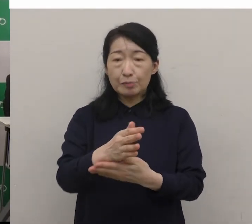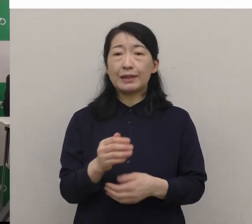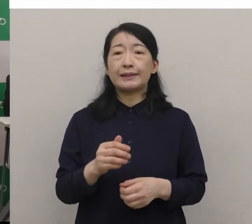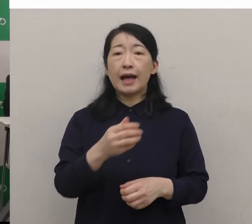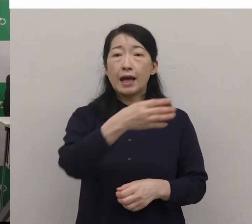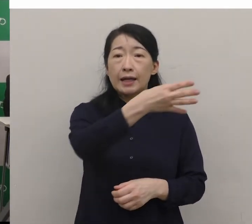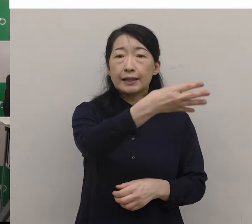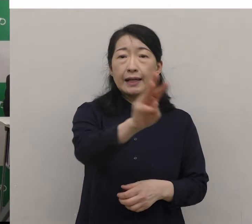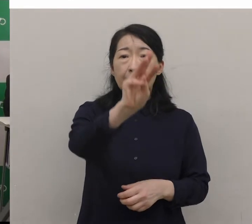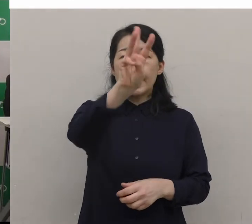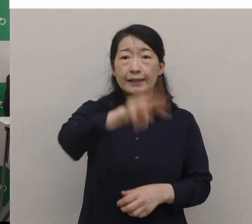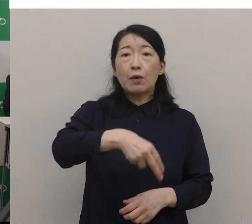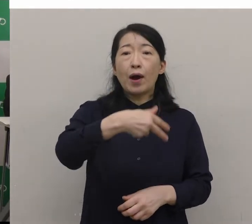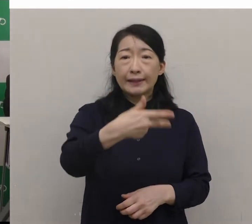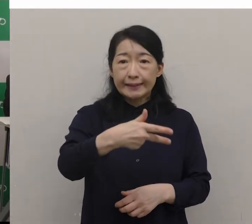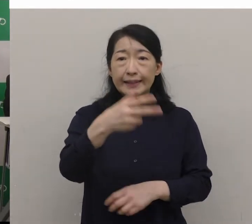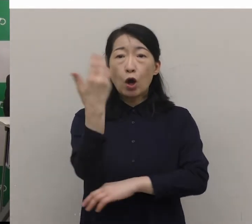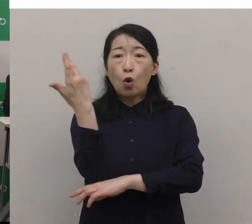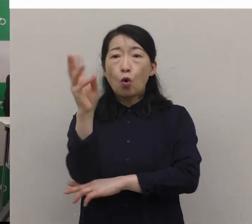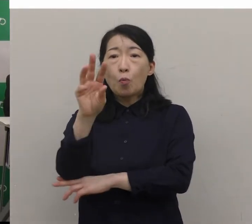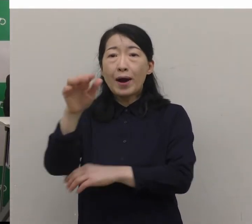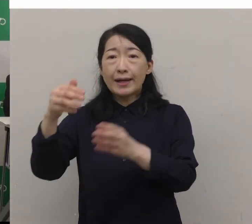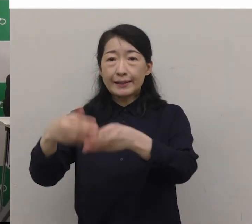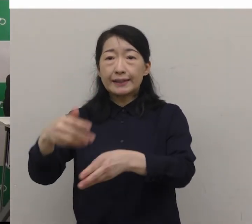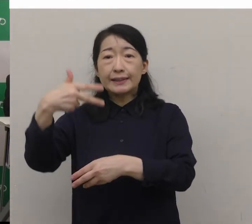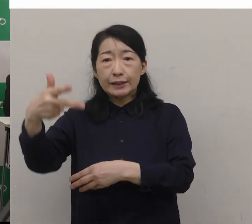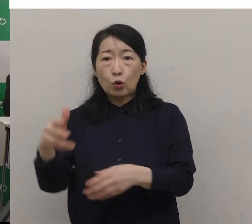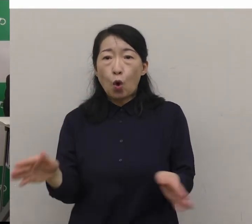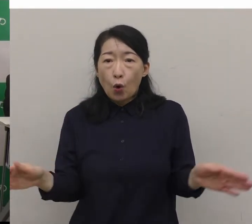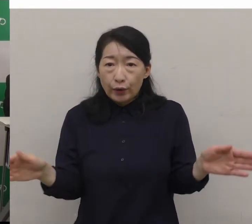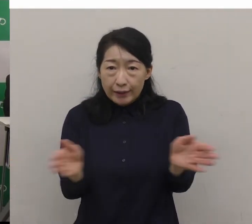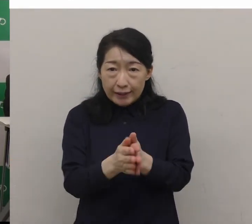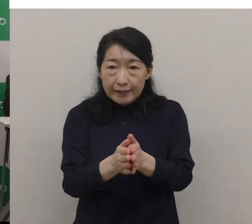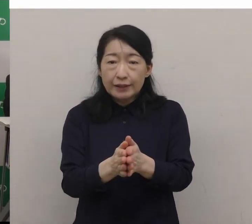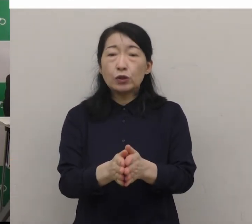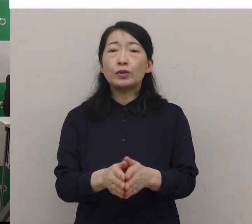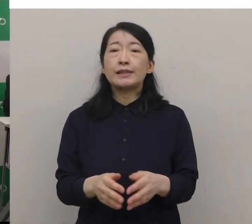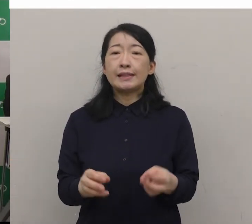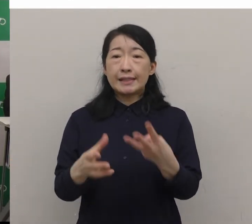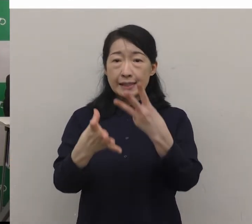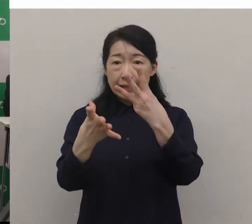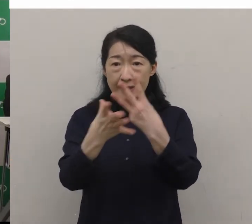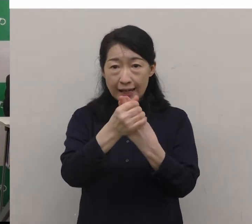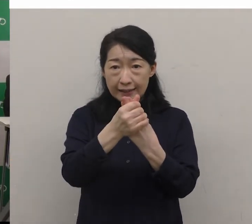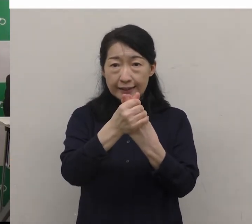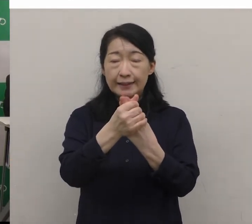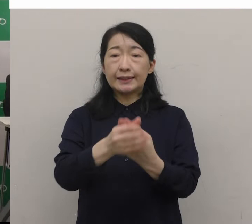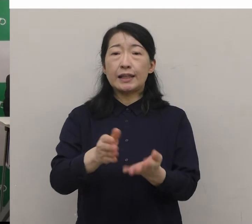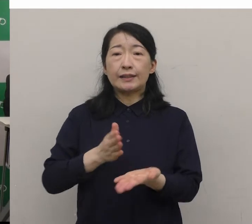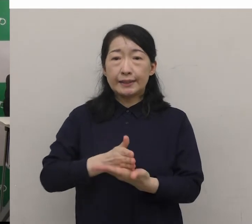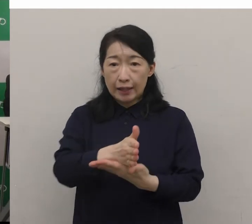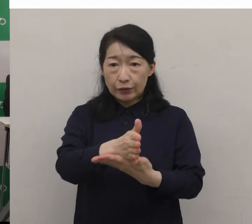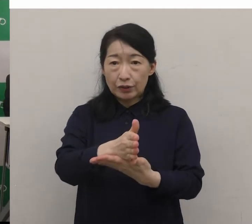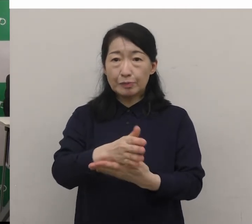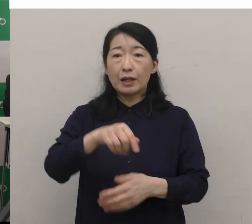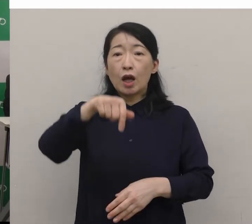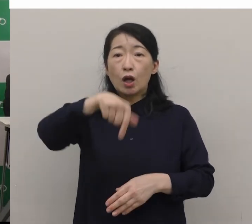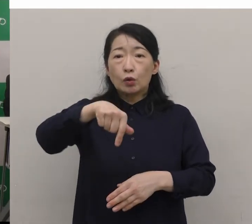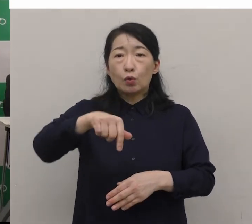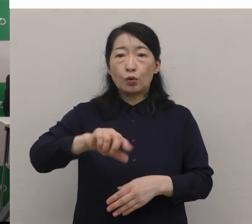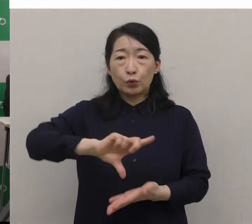市や御前崎市と、力を合わせて作ったということで、この地域全体があ